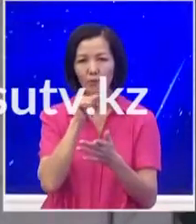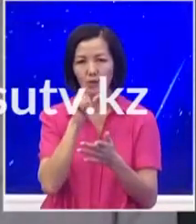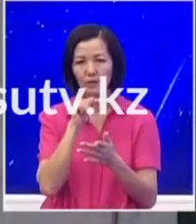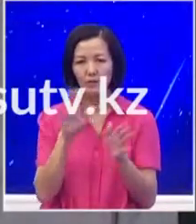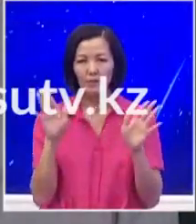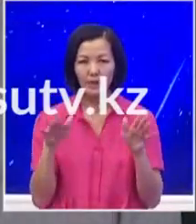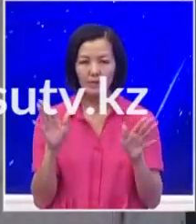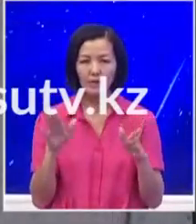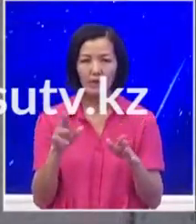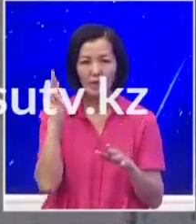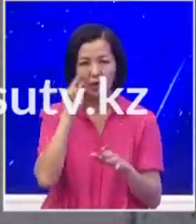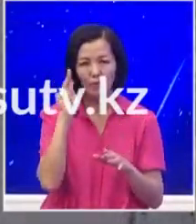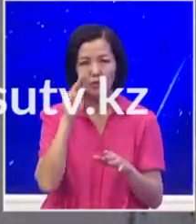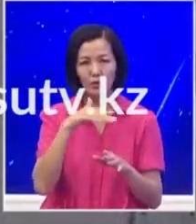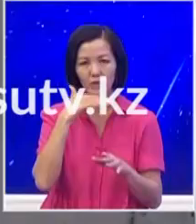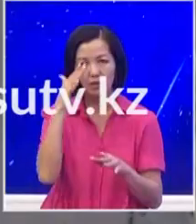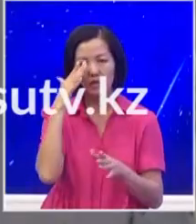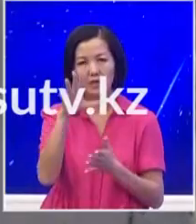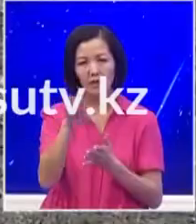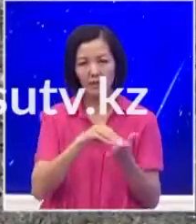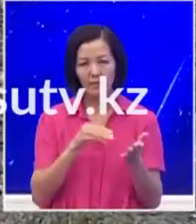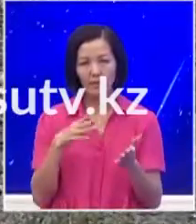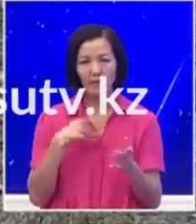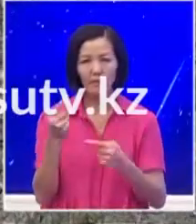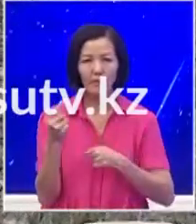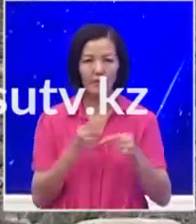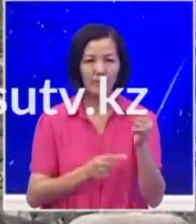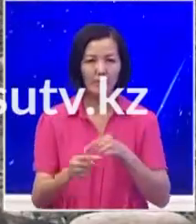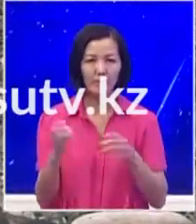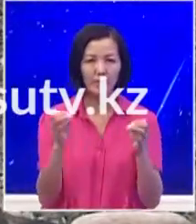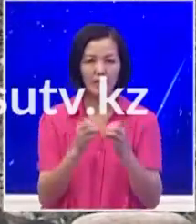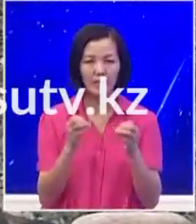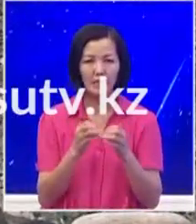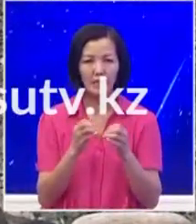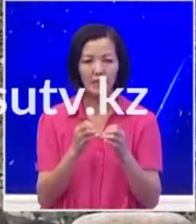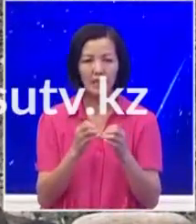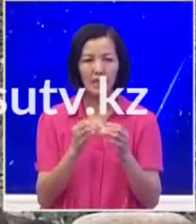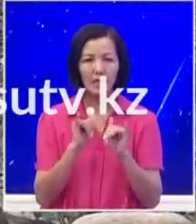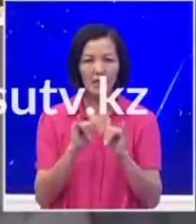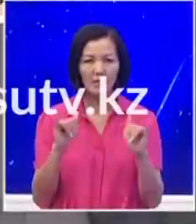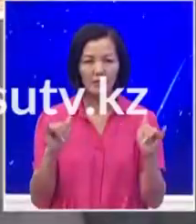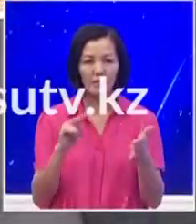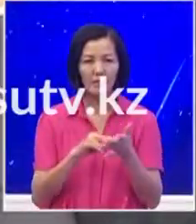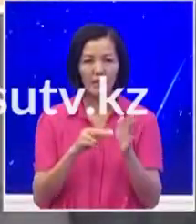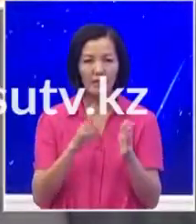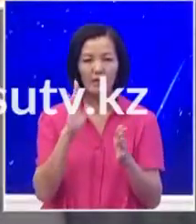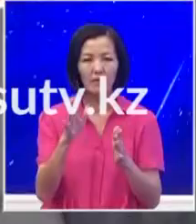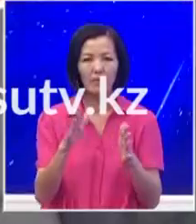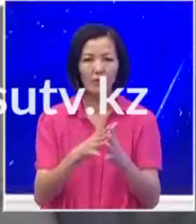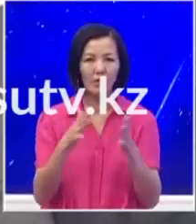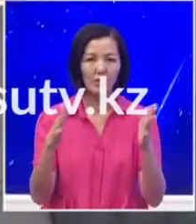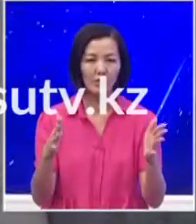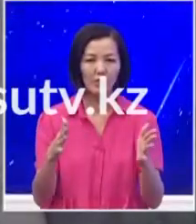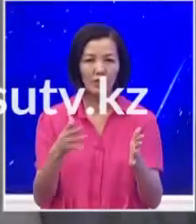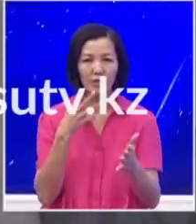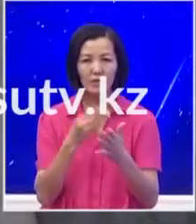он обучился у отца. На сегодняшний день начинающий предприниматель содержит 10 пчелиных семей и уже имеет планы на будущее, расширение и